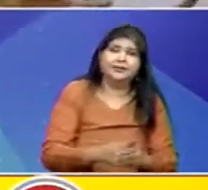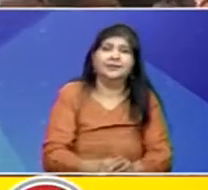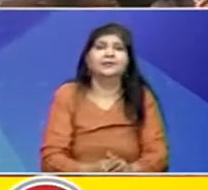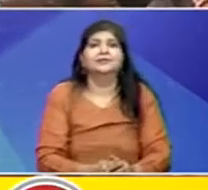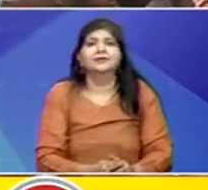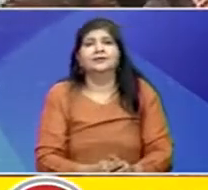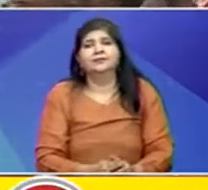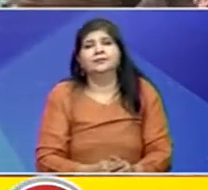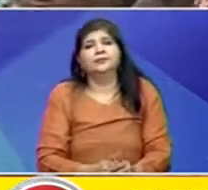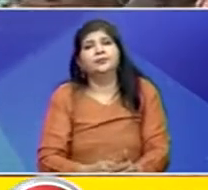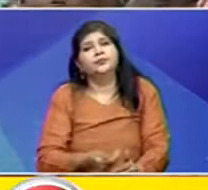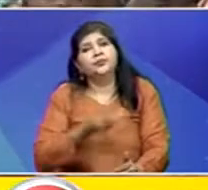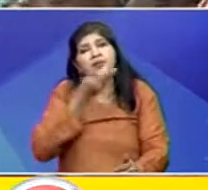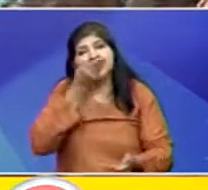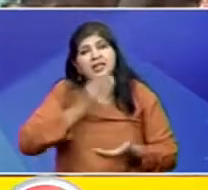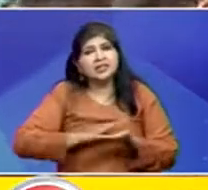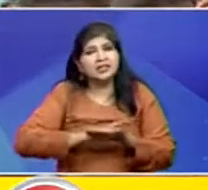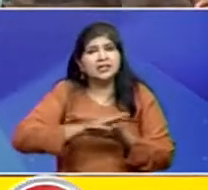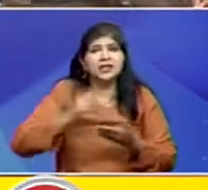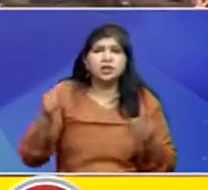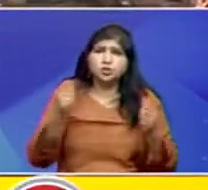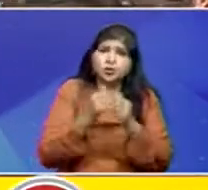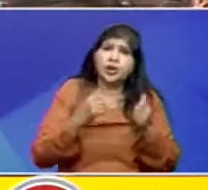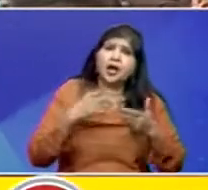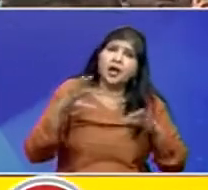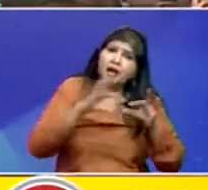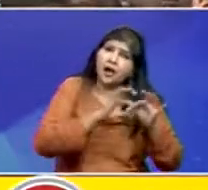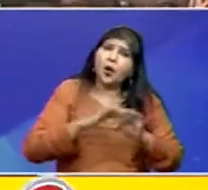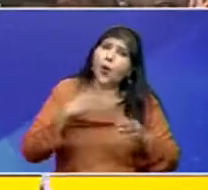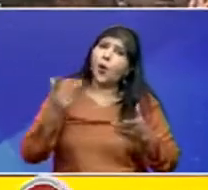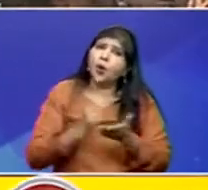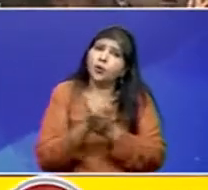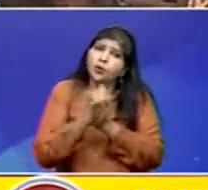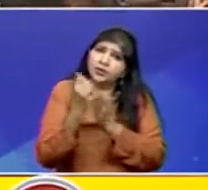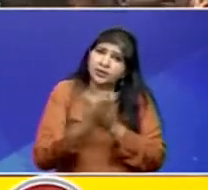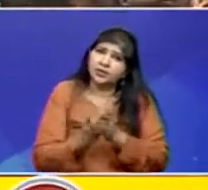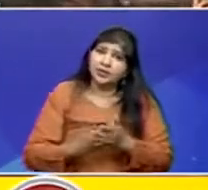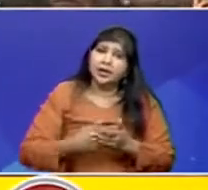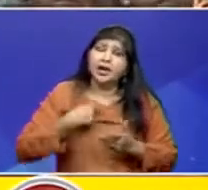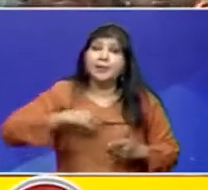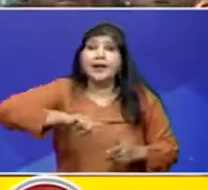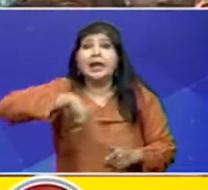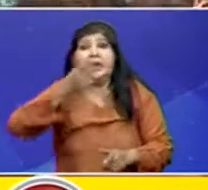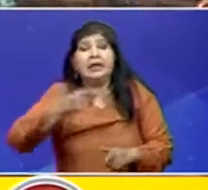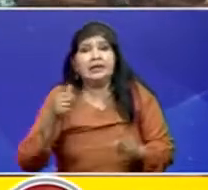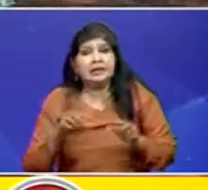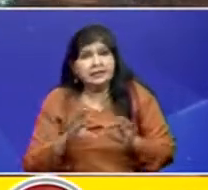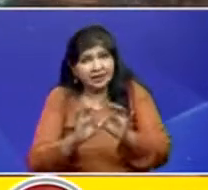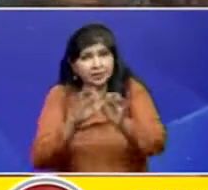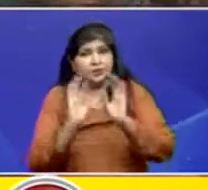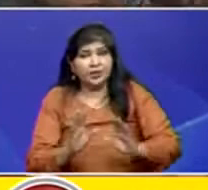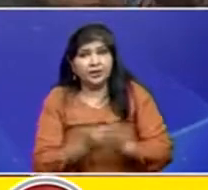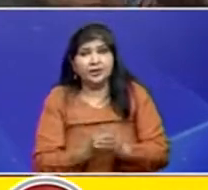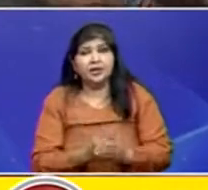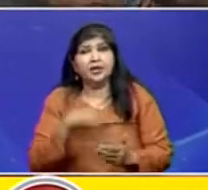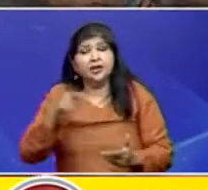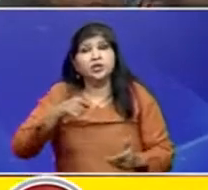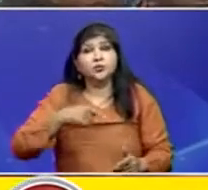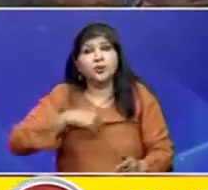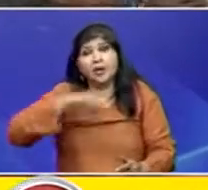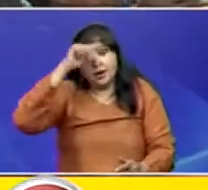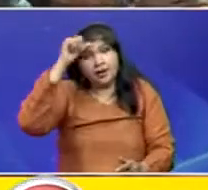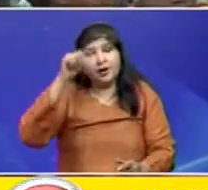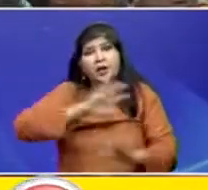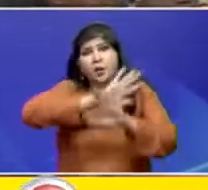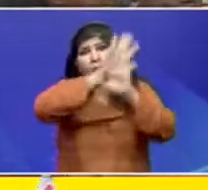जल से जुड़ा हर प्रयास हमारे कल से जुड़ा है इसमें पूरे समाज